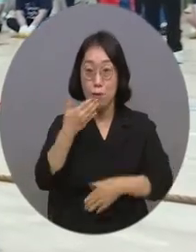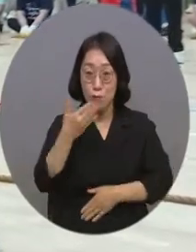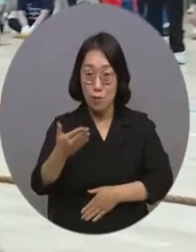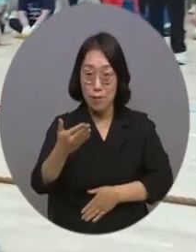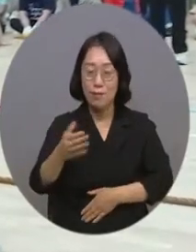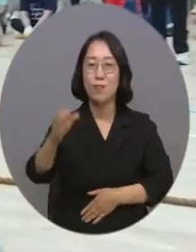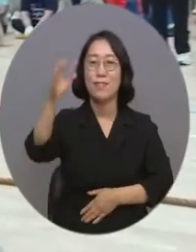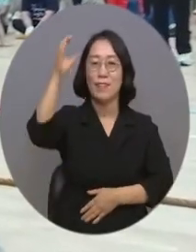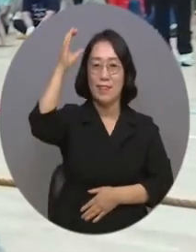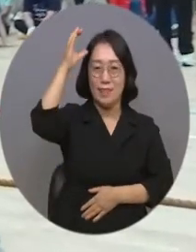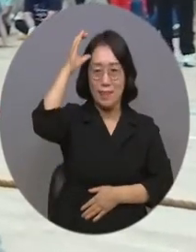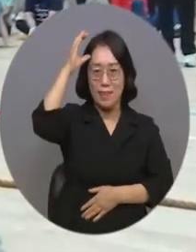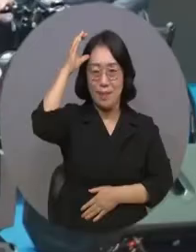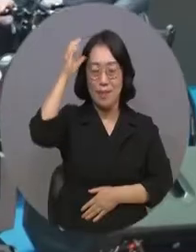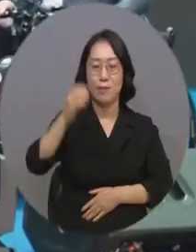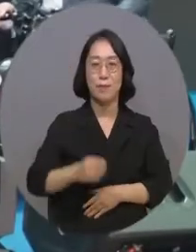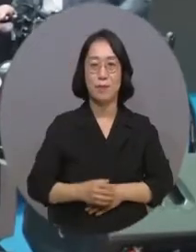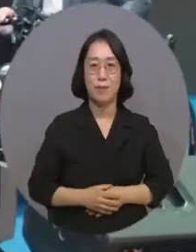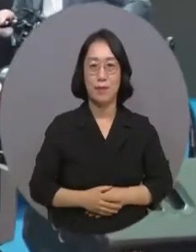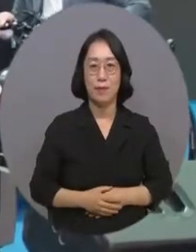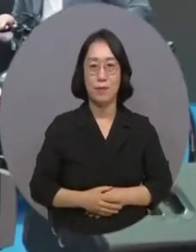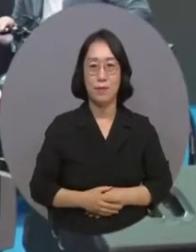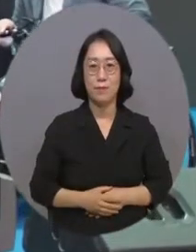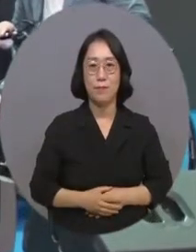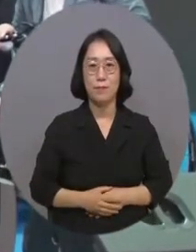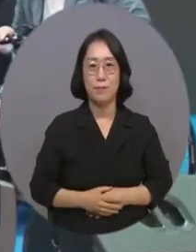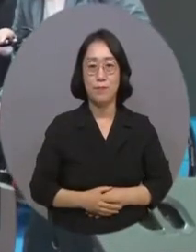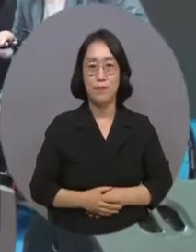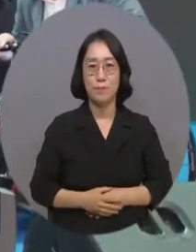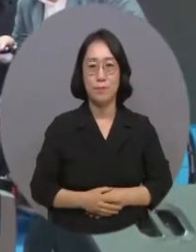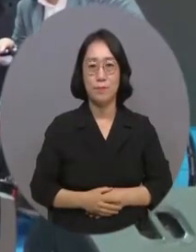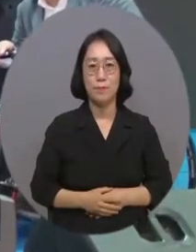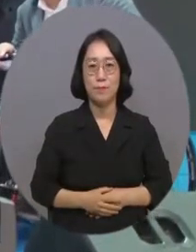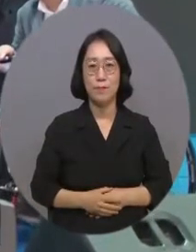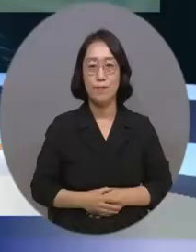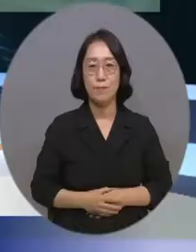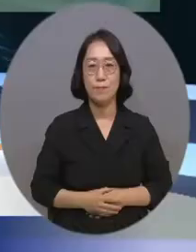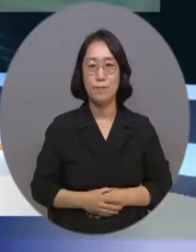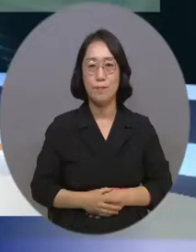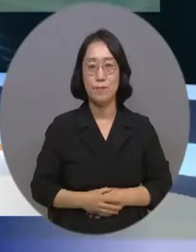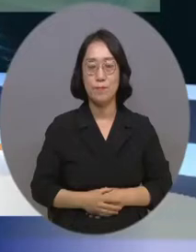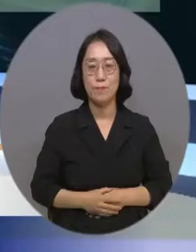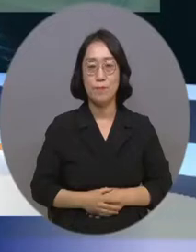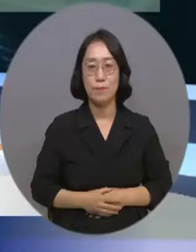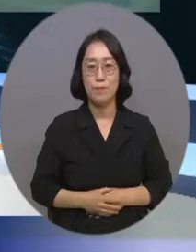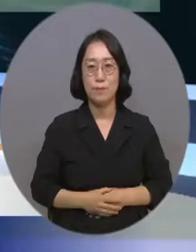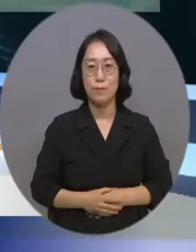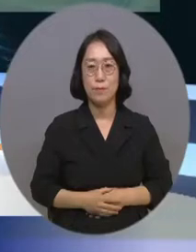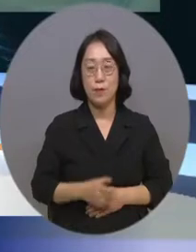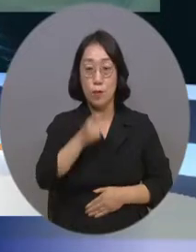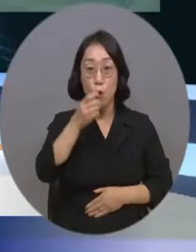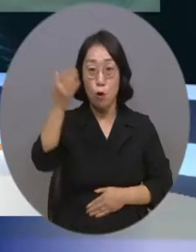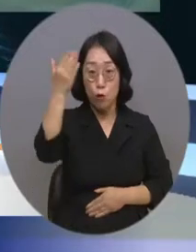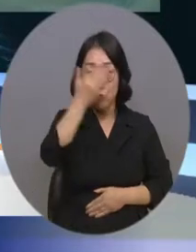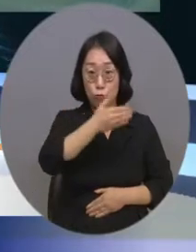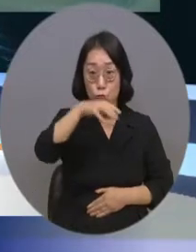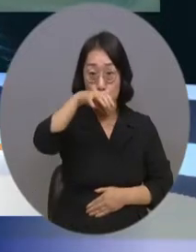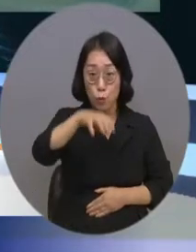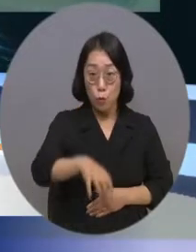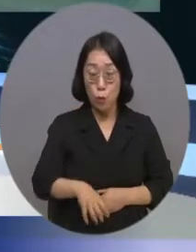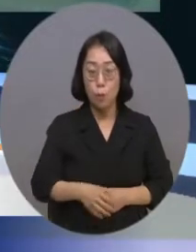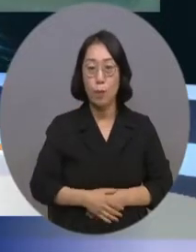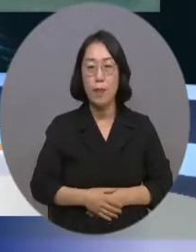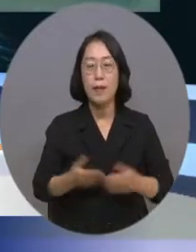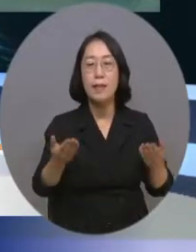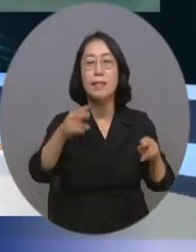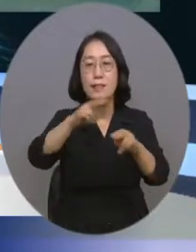것으로 기대됩니다. 옥지TV 뉴스 김정현입니다. 전남 여수시에서 2022년도